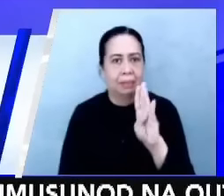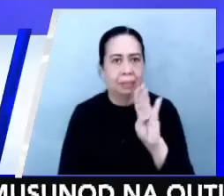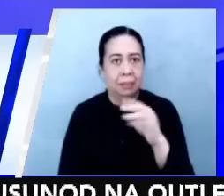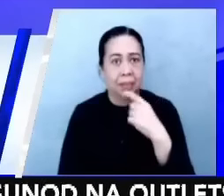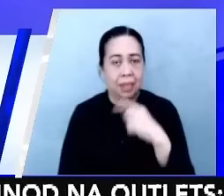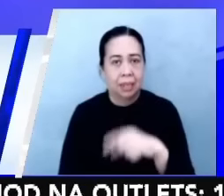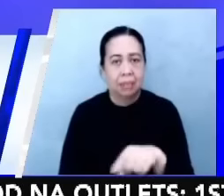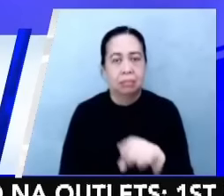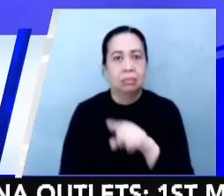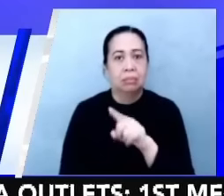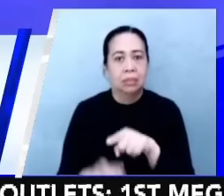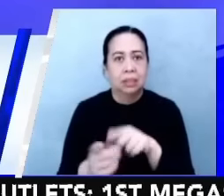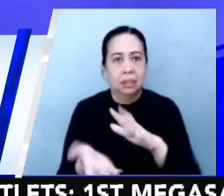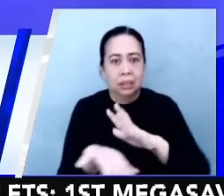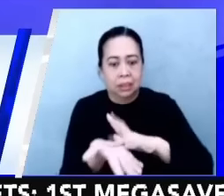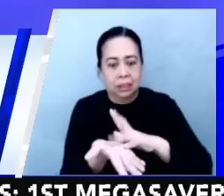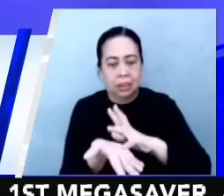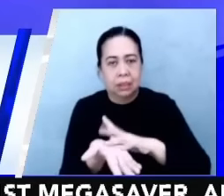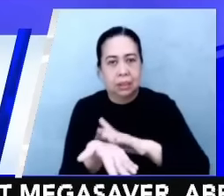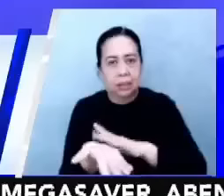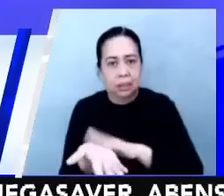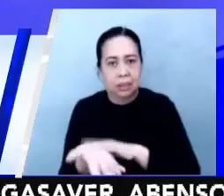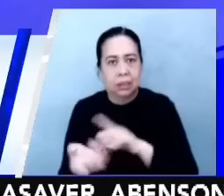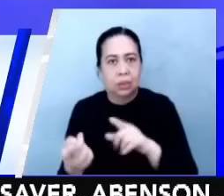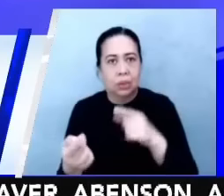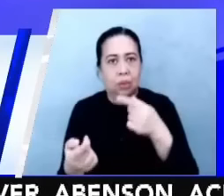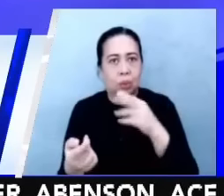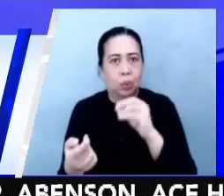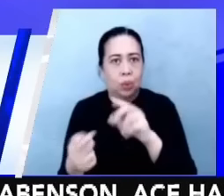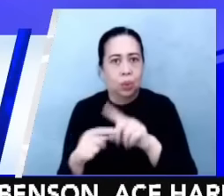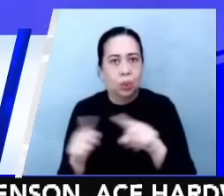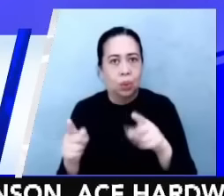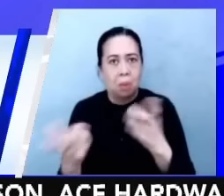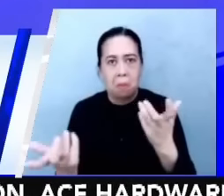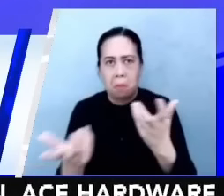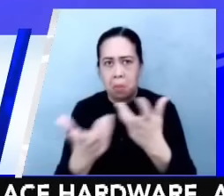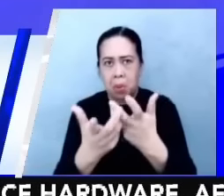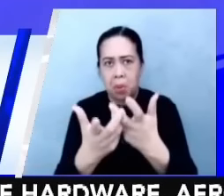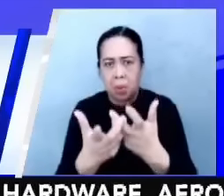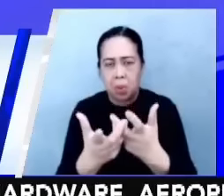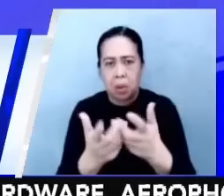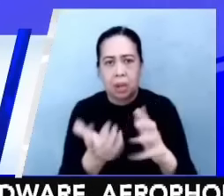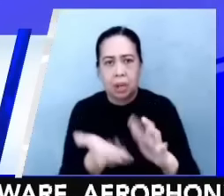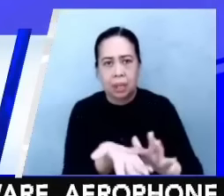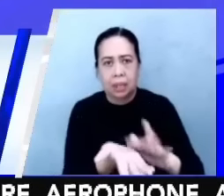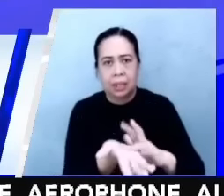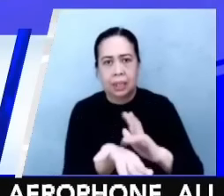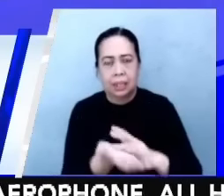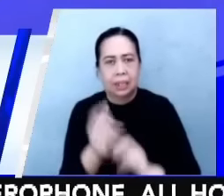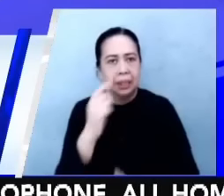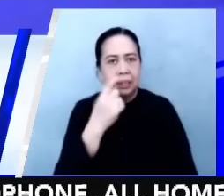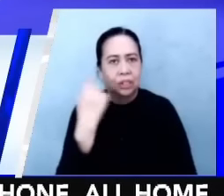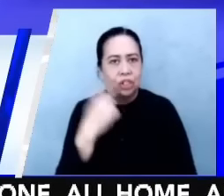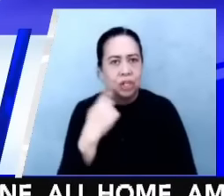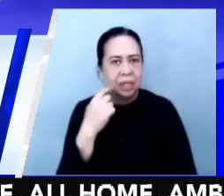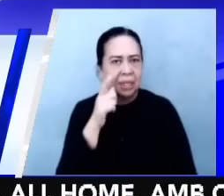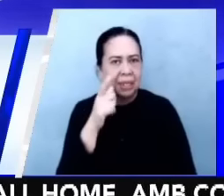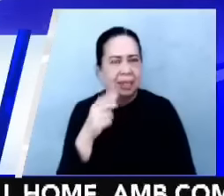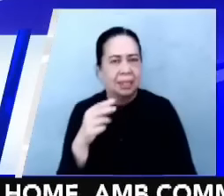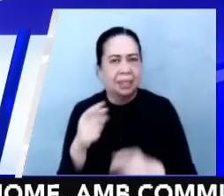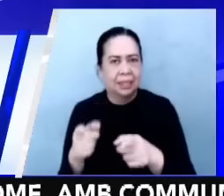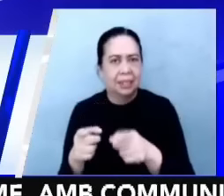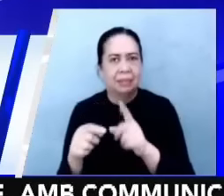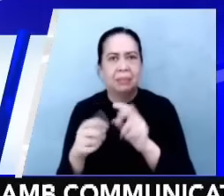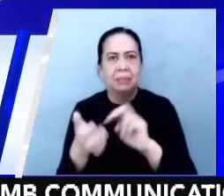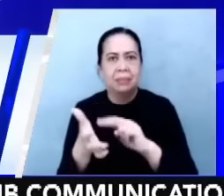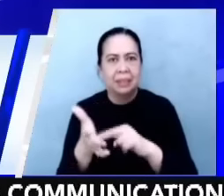fingerprints nitong shil guo ay nag-match sa fingerprints ni jeang tulad ng ah pagpapatunay